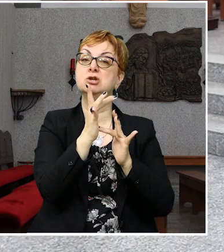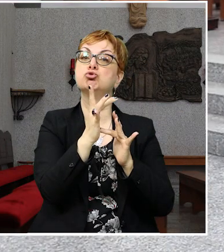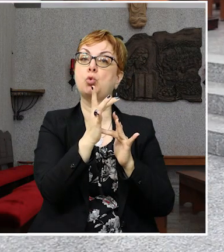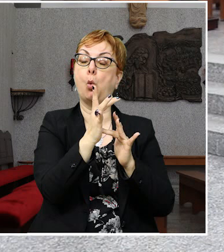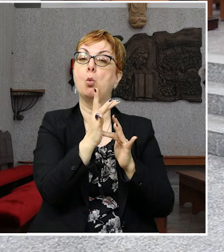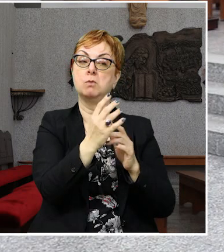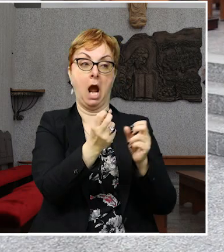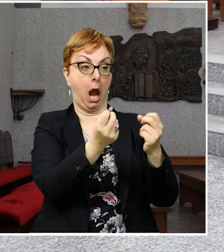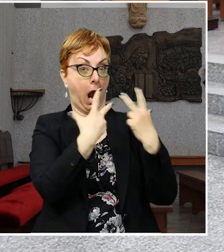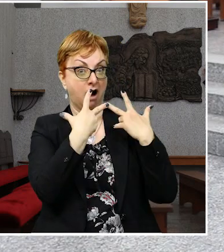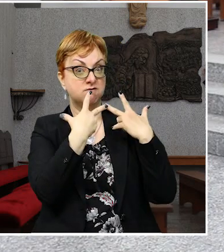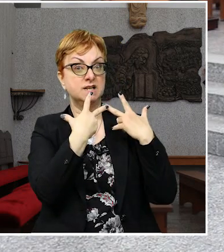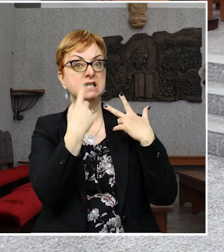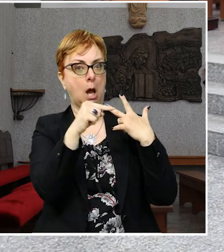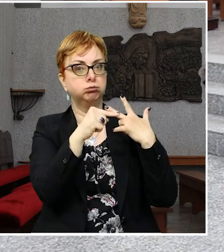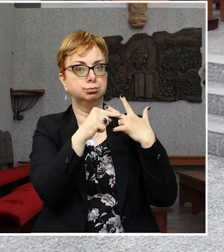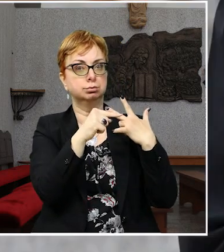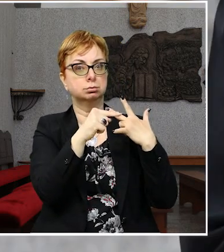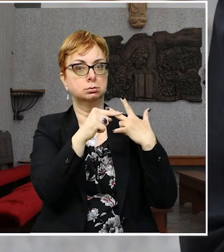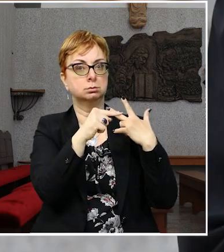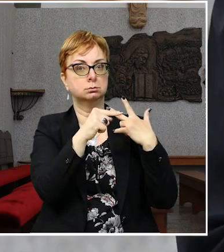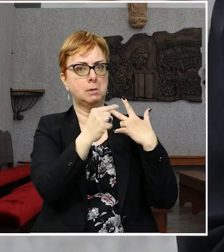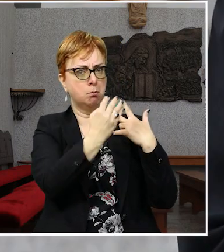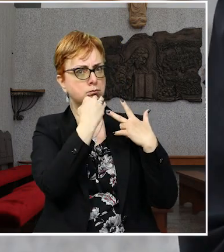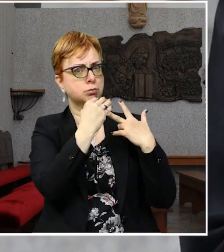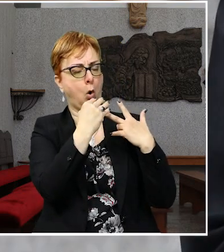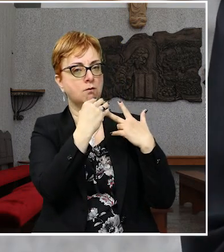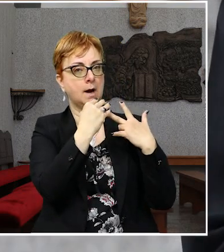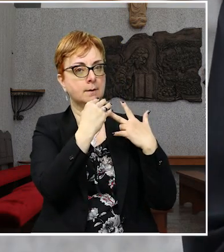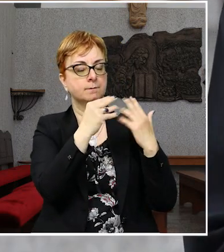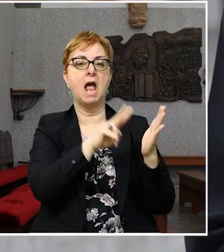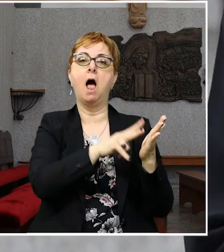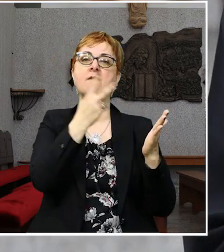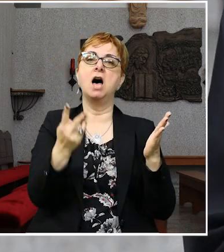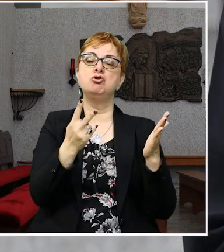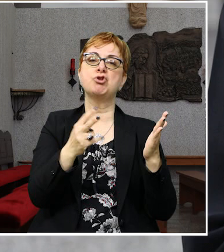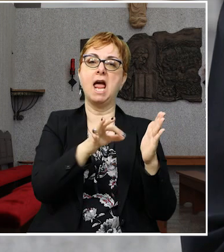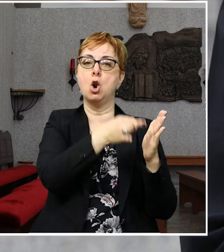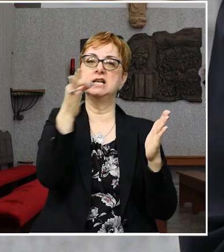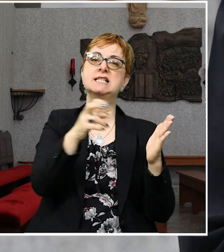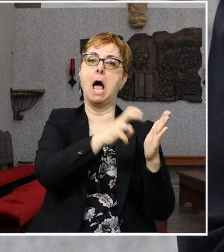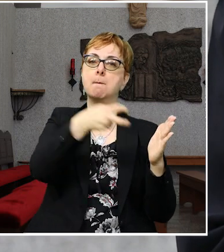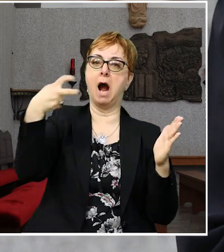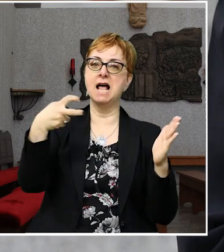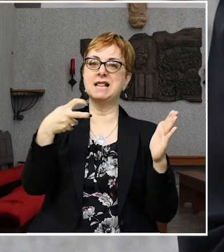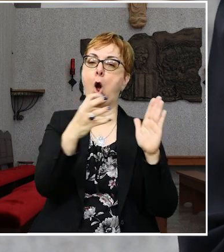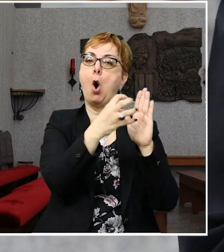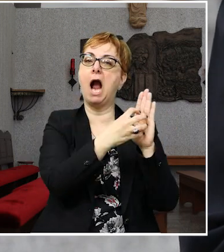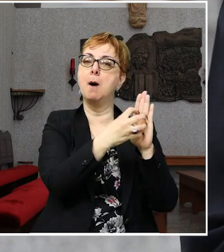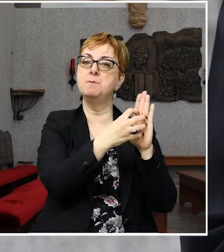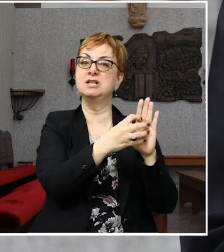ammonisce fortemente al riguardo quando nel Vangelo di San Matteo al capitolo 6